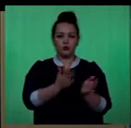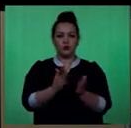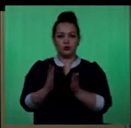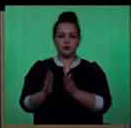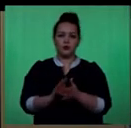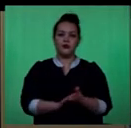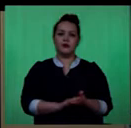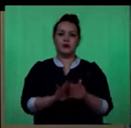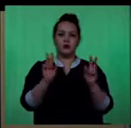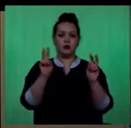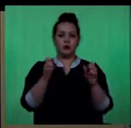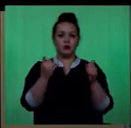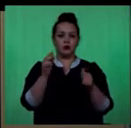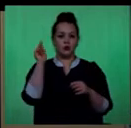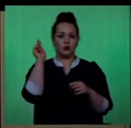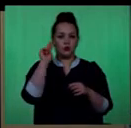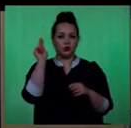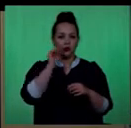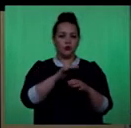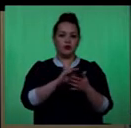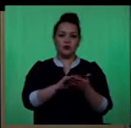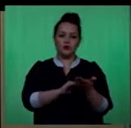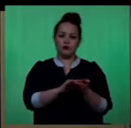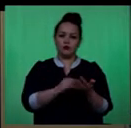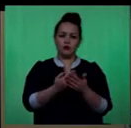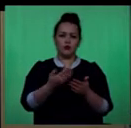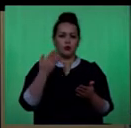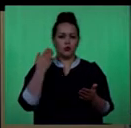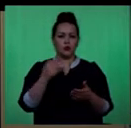тема нашего урока повторение пройденного